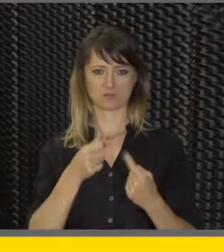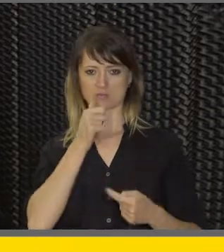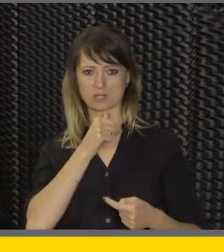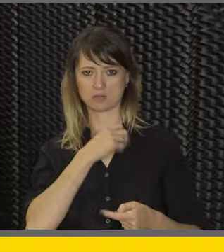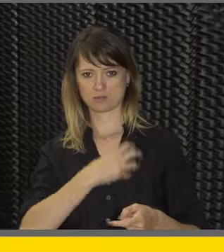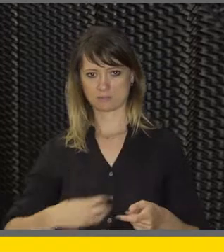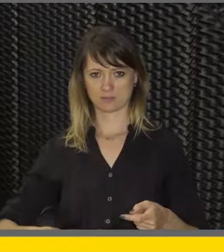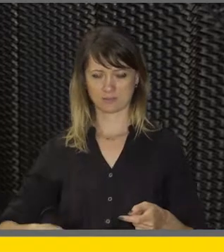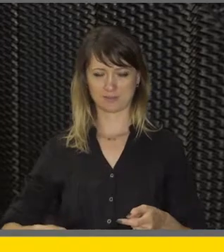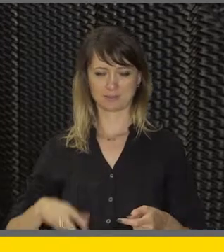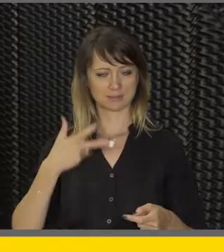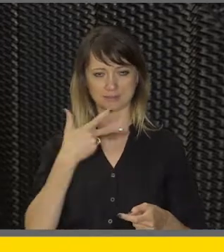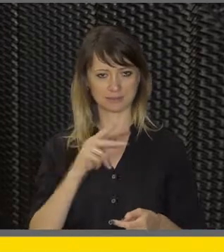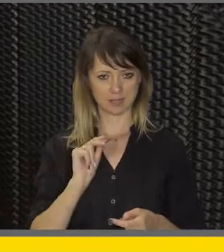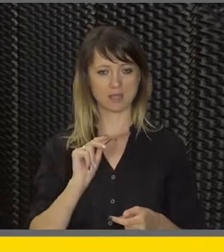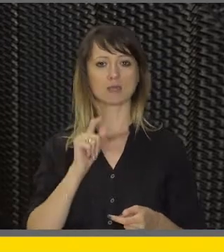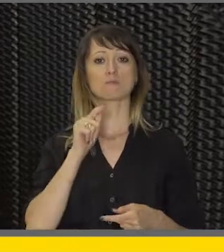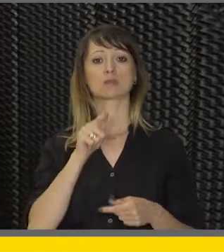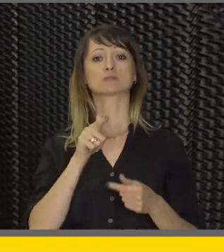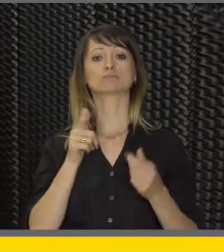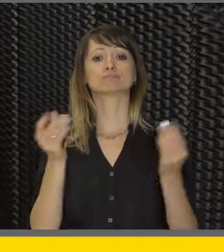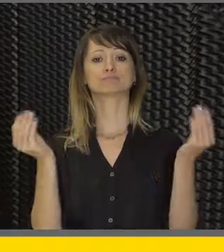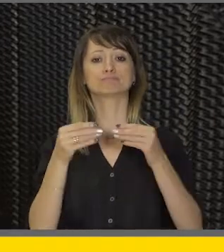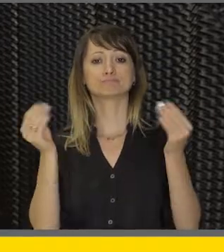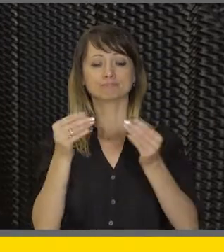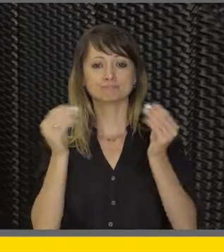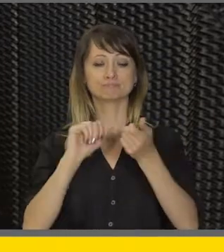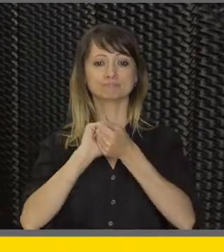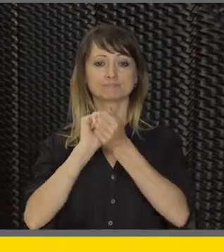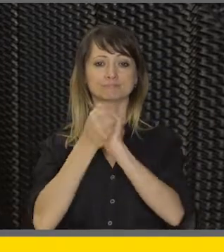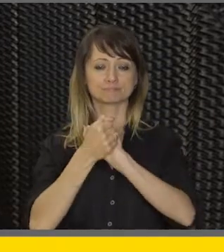nie, chodzi o to, ażeby tak usprawnić ich funkcjonowanie, tak wpłynąć na ich